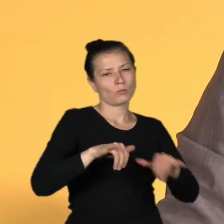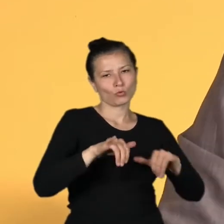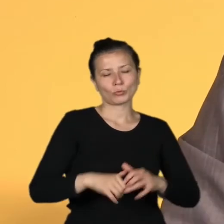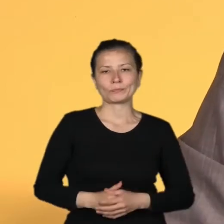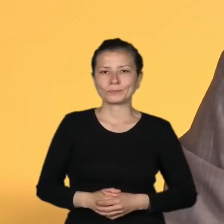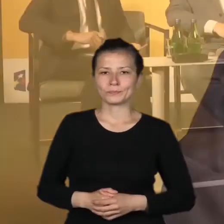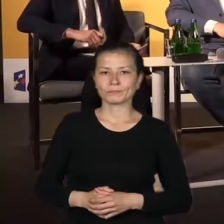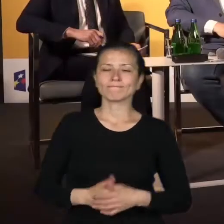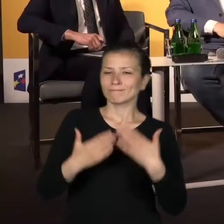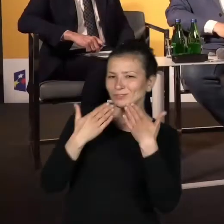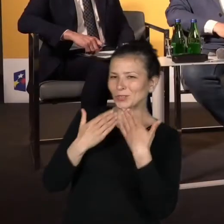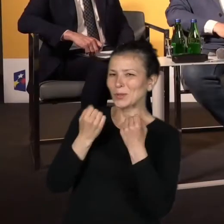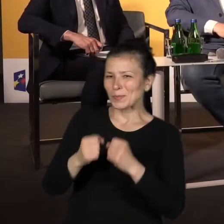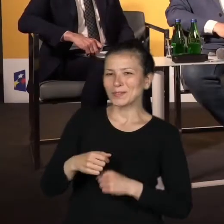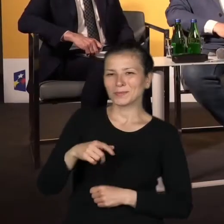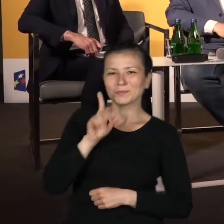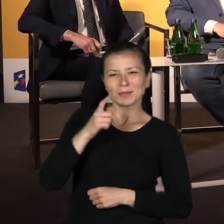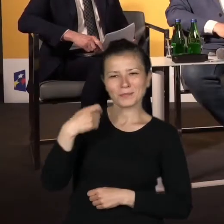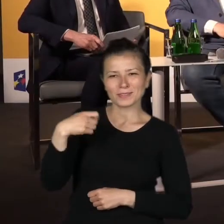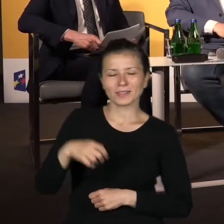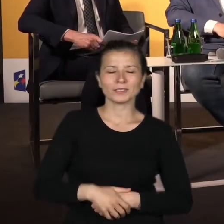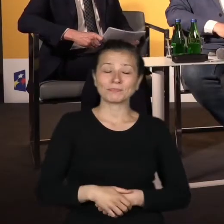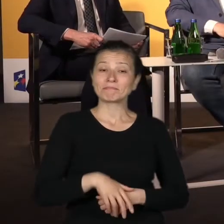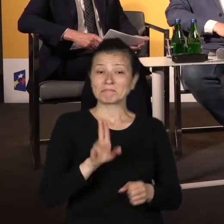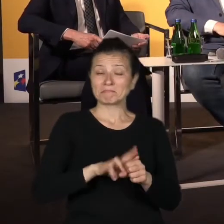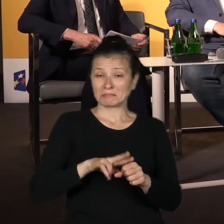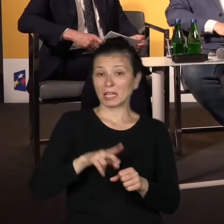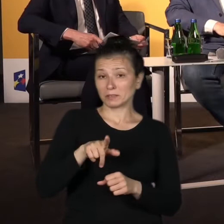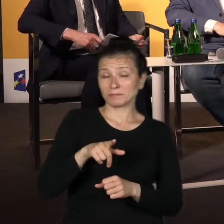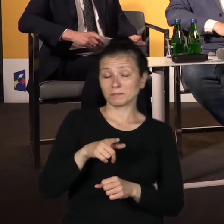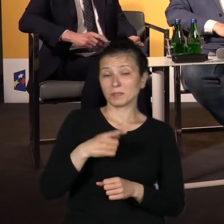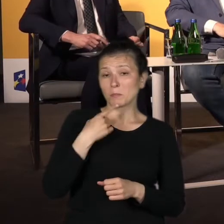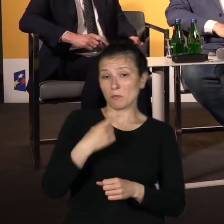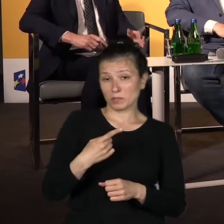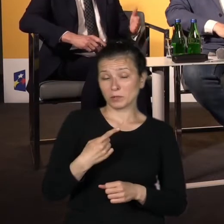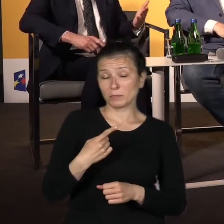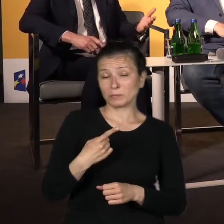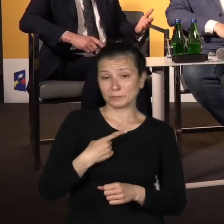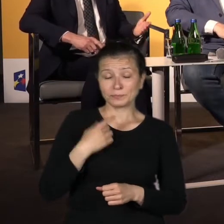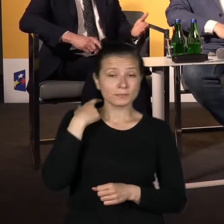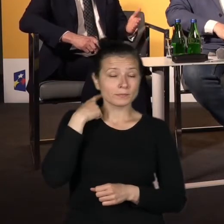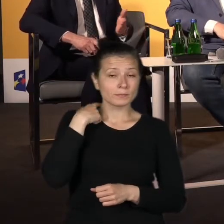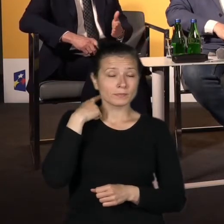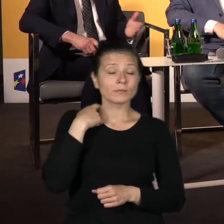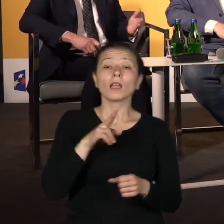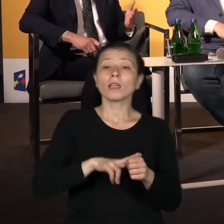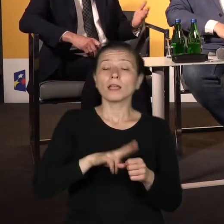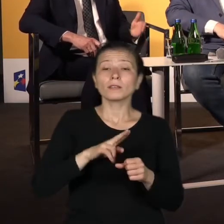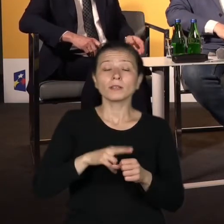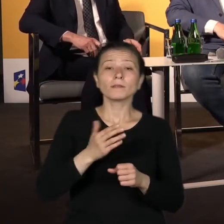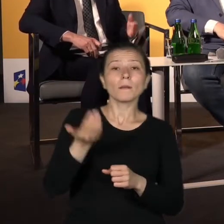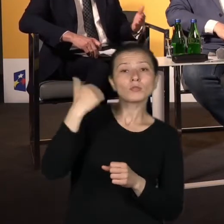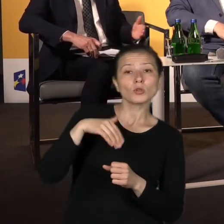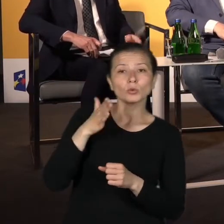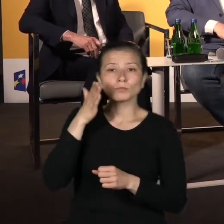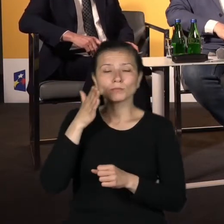samorządowcami. Dziękuję bardzo, panie prezydencie. Te daty, o których pan powiedział, daty w przeszłości, z przeszłości, ale też